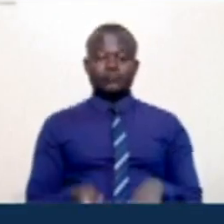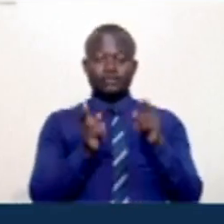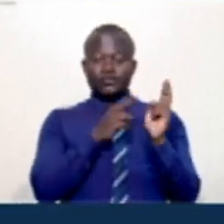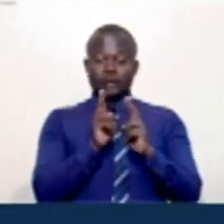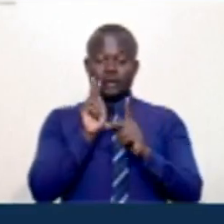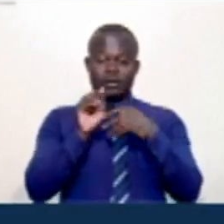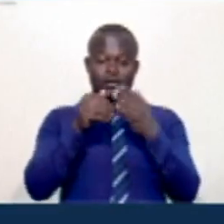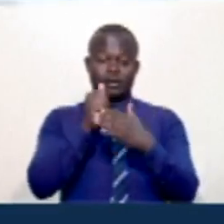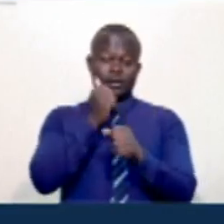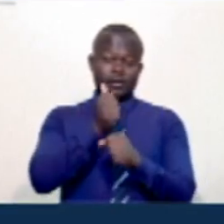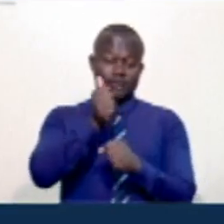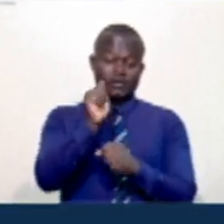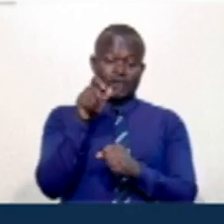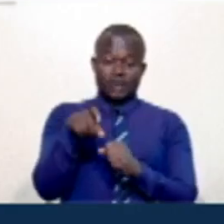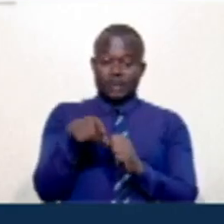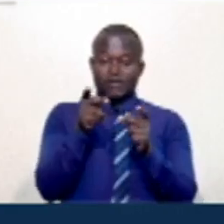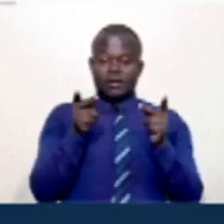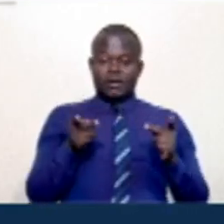baba bakeneye ahantu bakorera